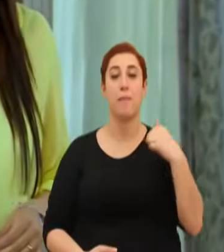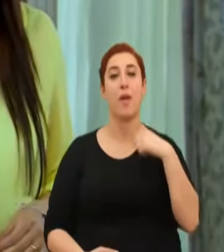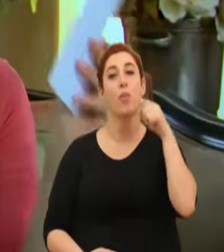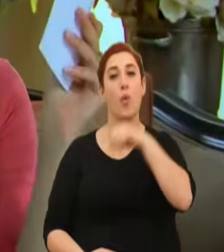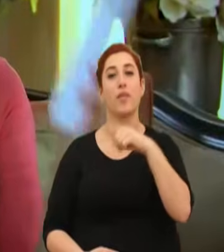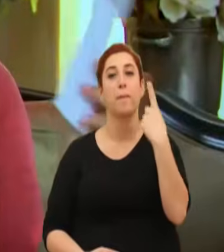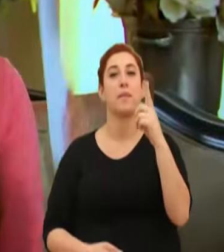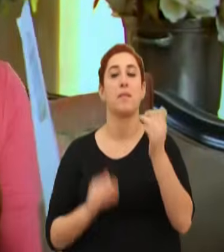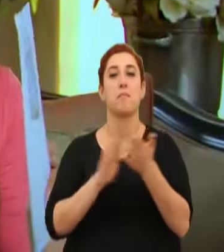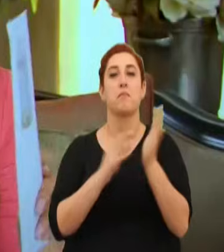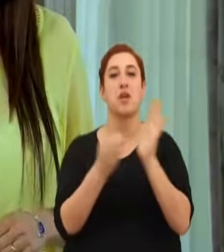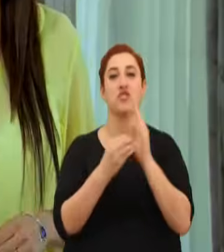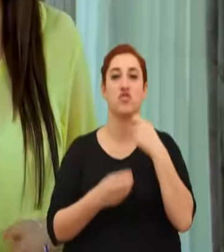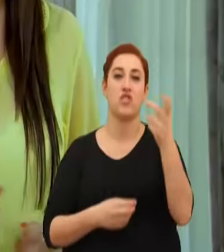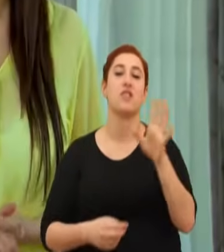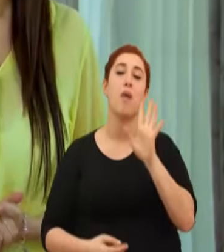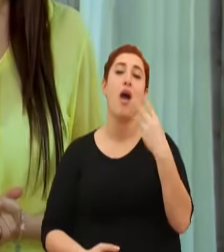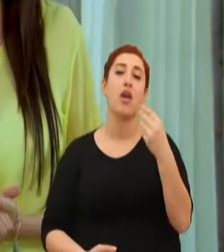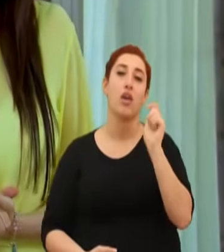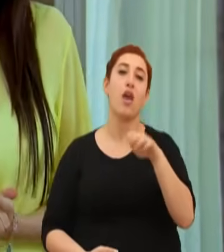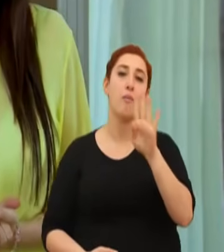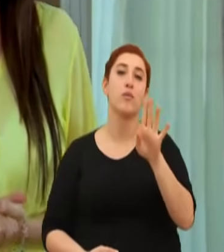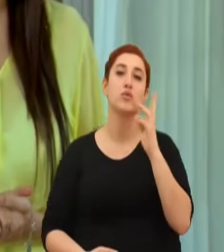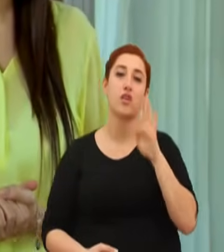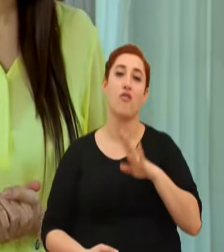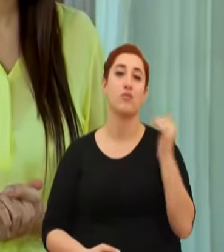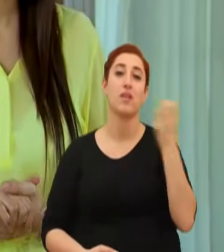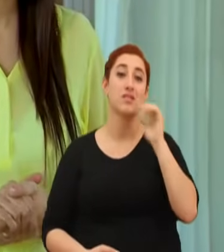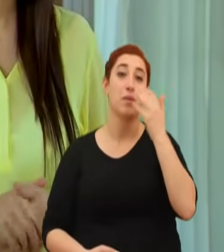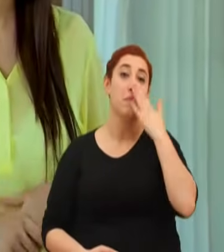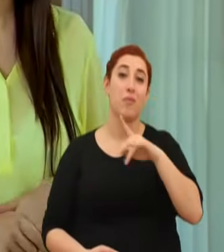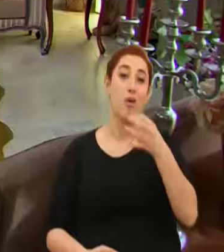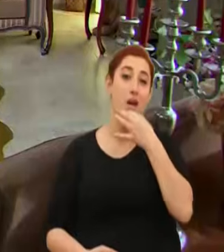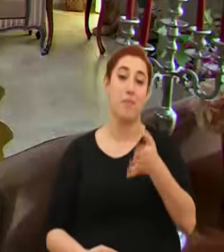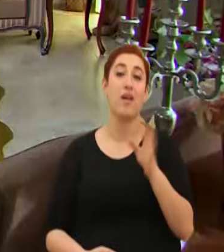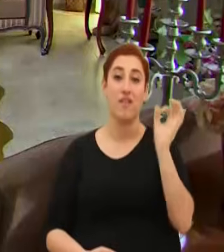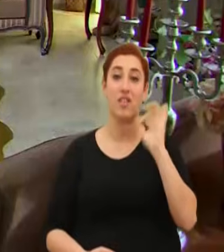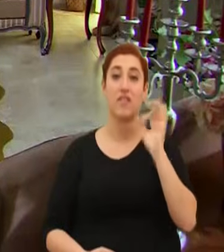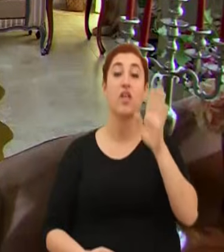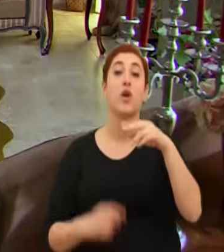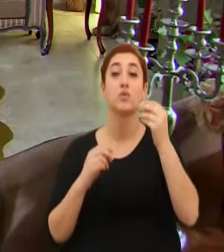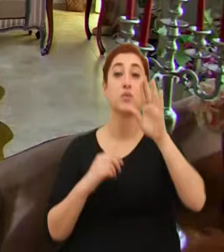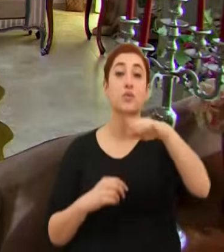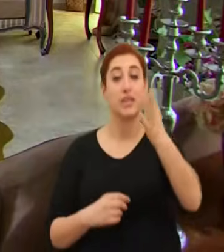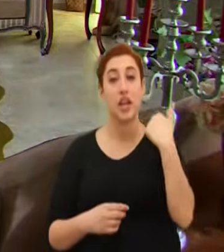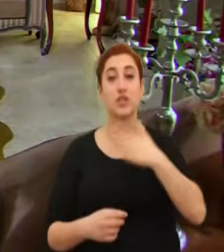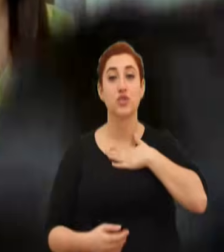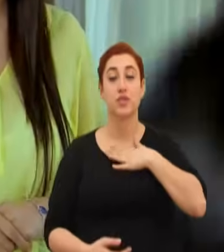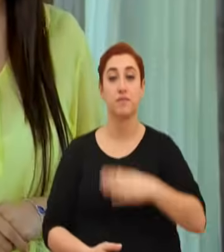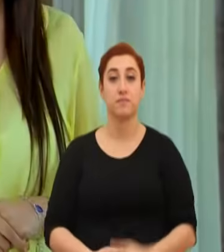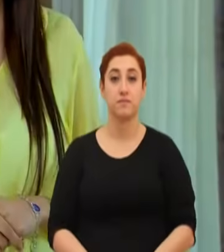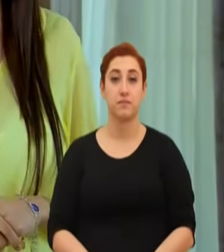Ben de ona 1000 lira bahşiş hazırladım. Aa, iyi ediyorsun yavrucuğum. Ne zamandır bekliyorduk bu haberi. Aynen. Aa Cihir, gel canım.